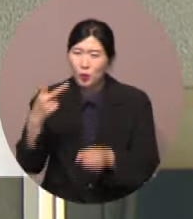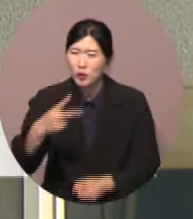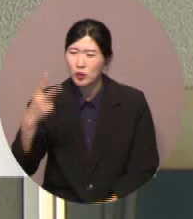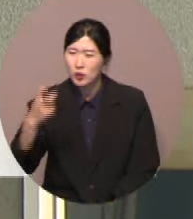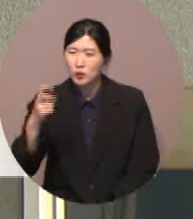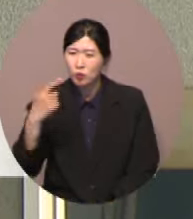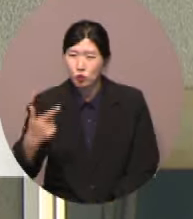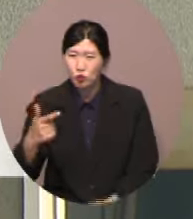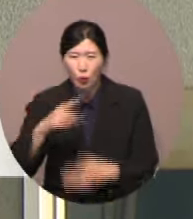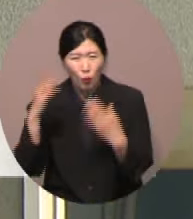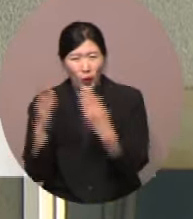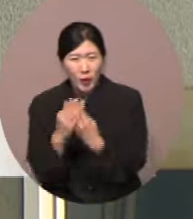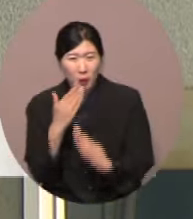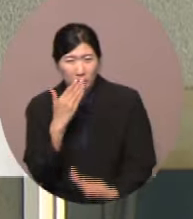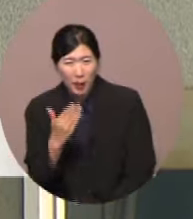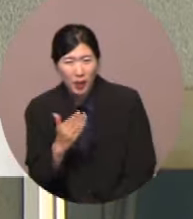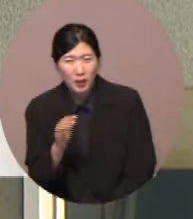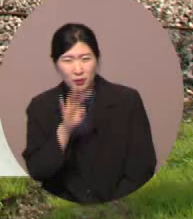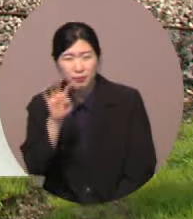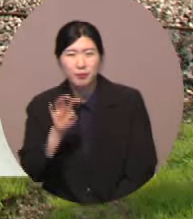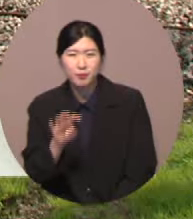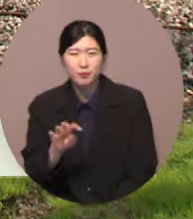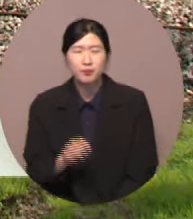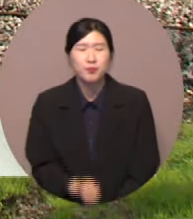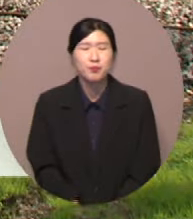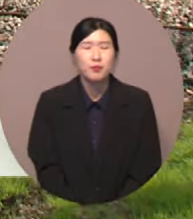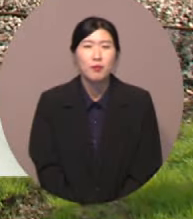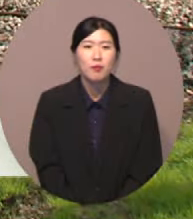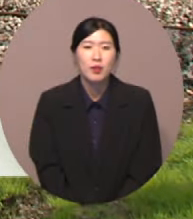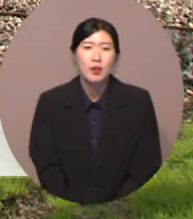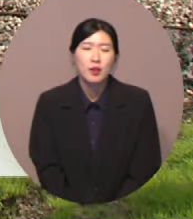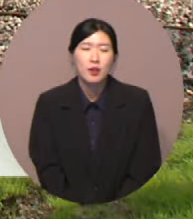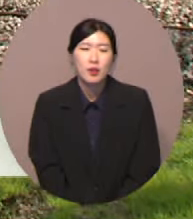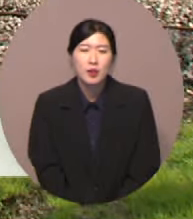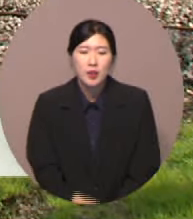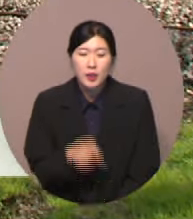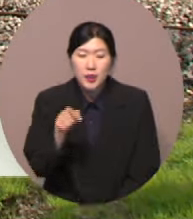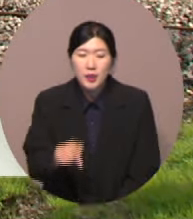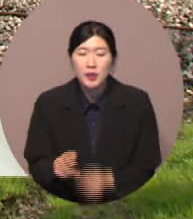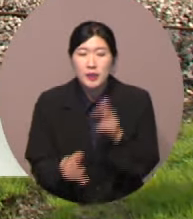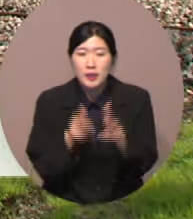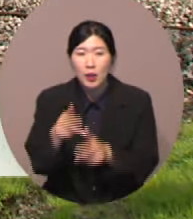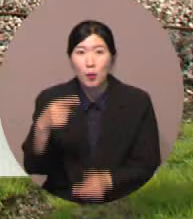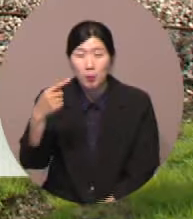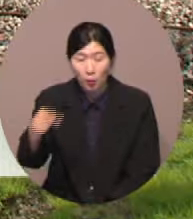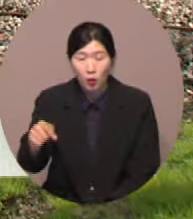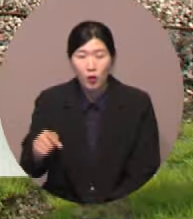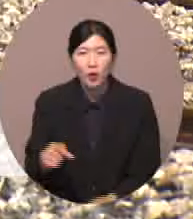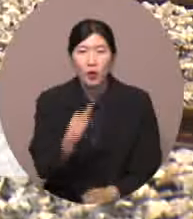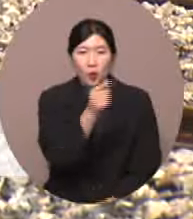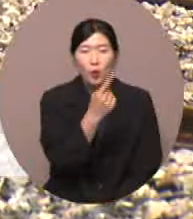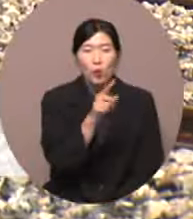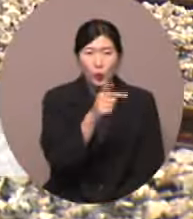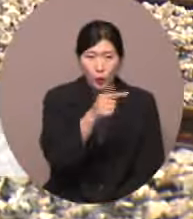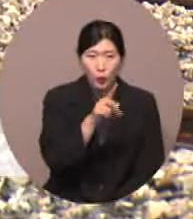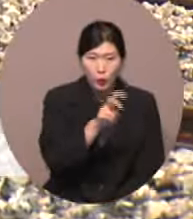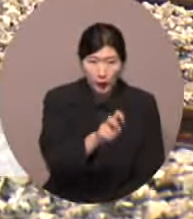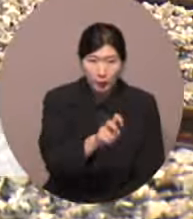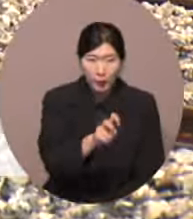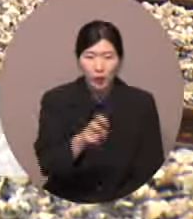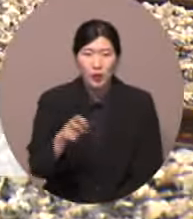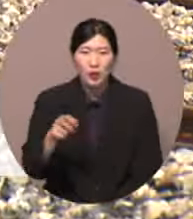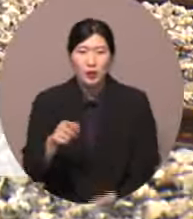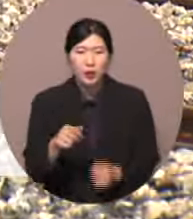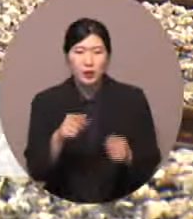완공은 쉽지 않다는 우려가 제기되고 있습니다 충전권 광역철도 1단계는 호남선 ktx 개통